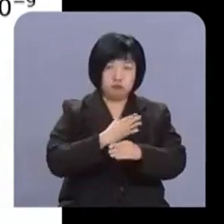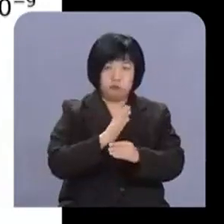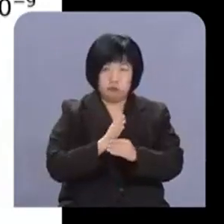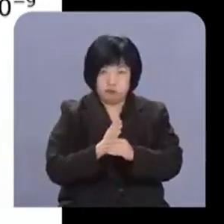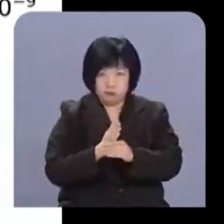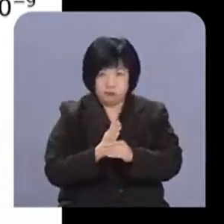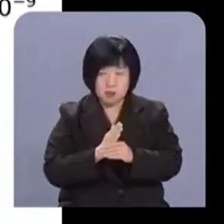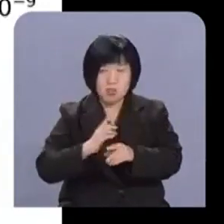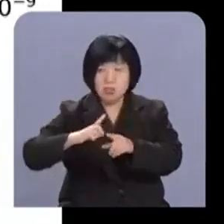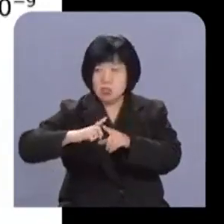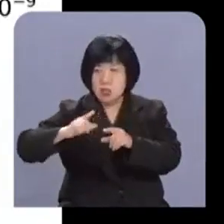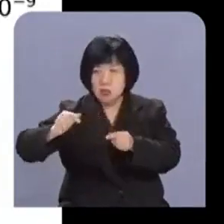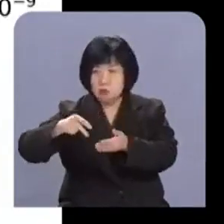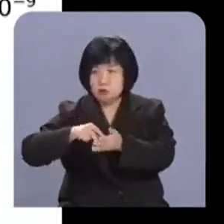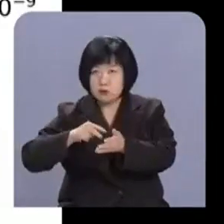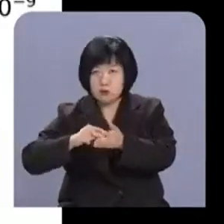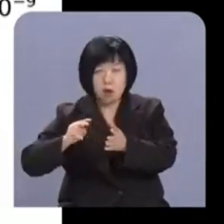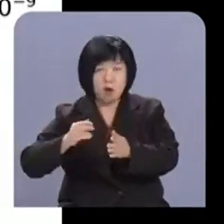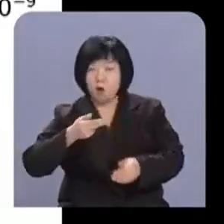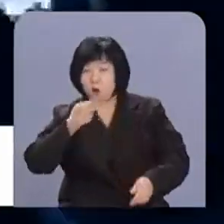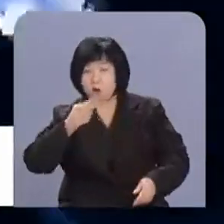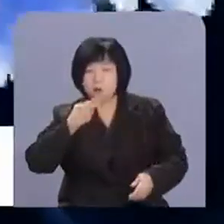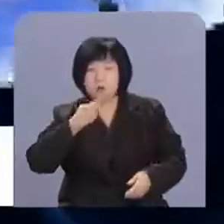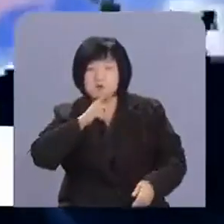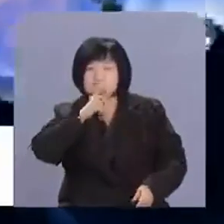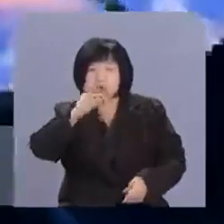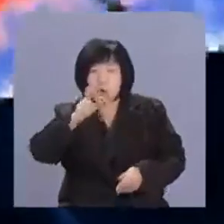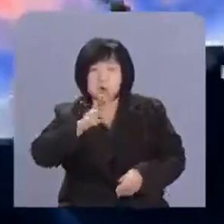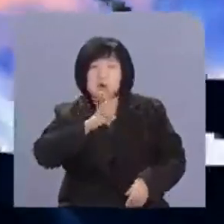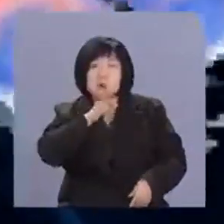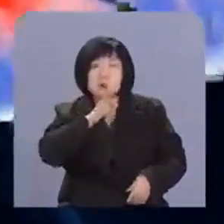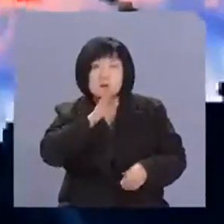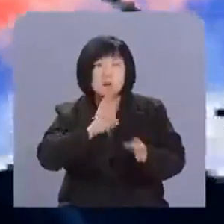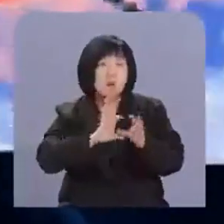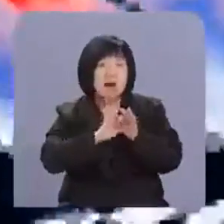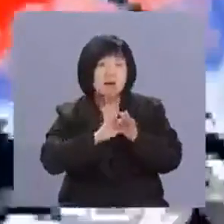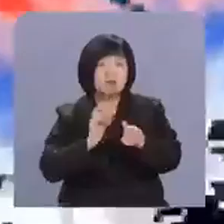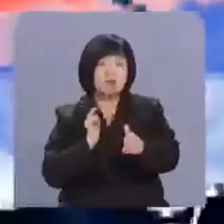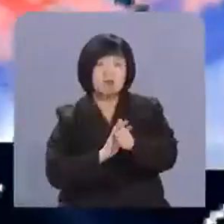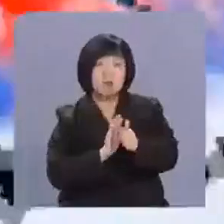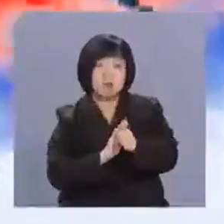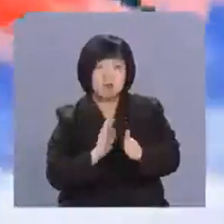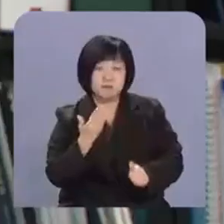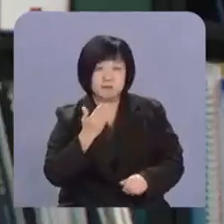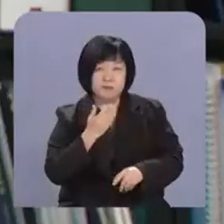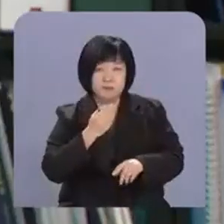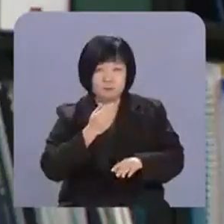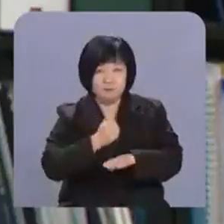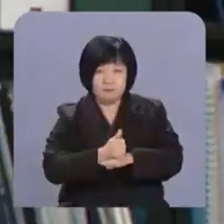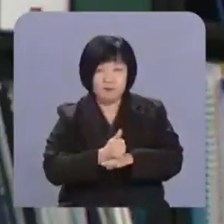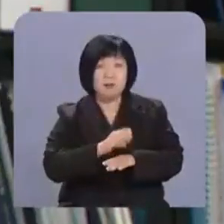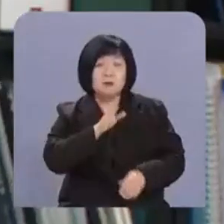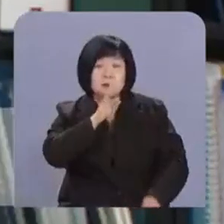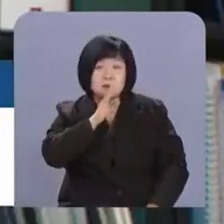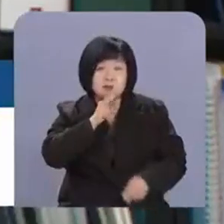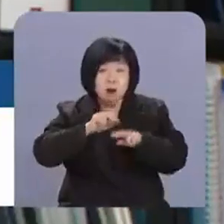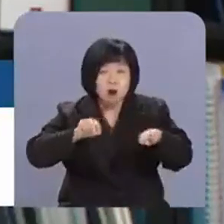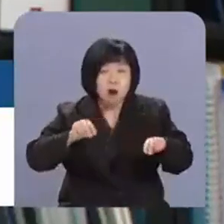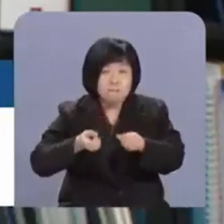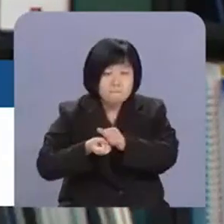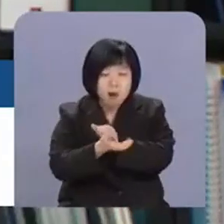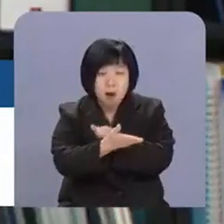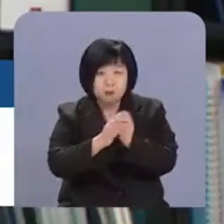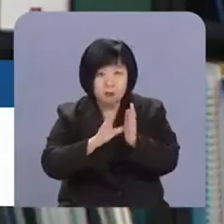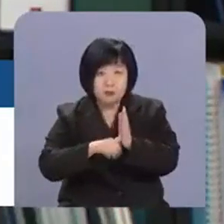일본 측이 없다고 주장하는 대한민국과의 실질적 관련성을 뒷받침할 수 있습니다. 실질적으로 방류를 했었을